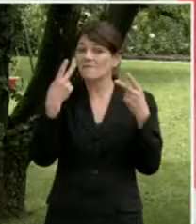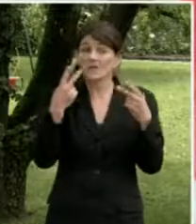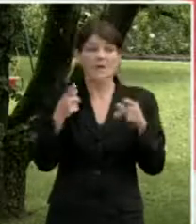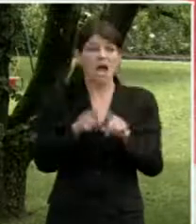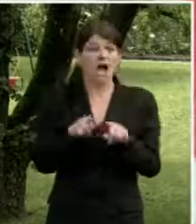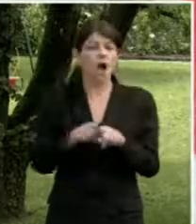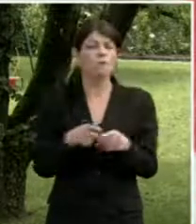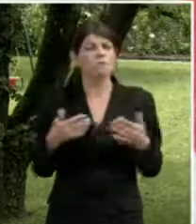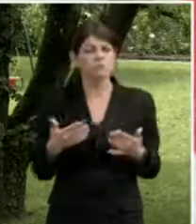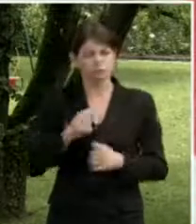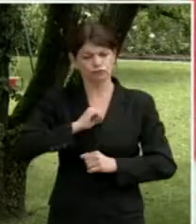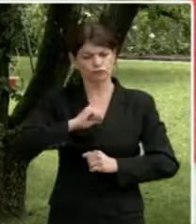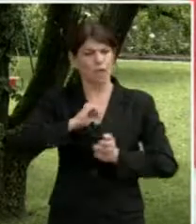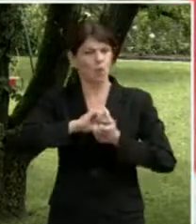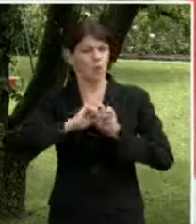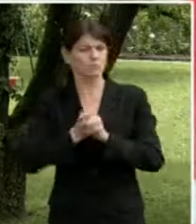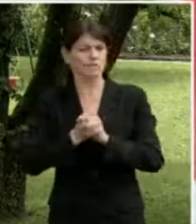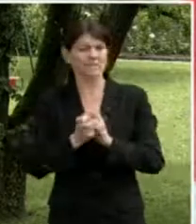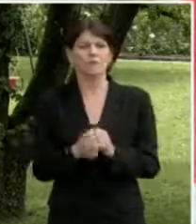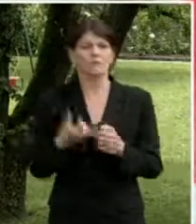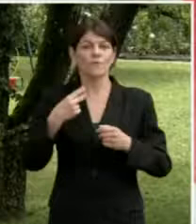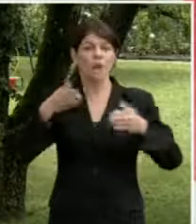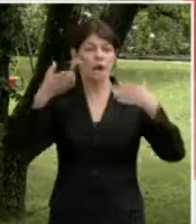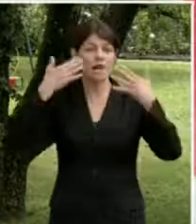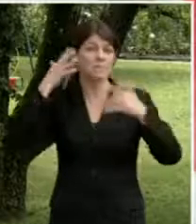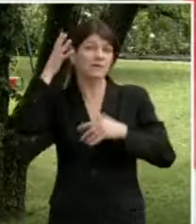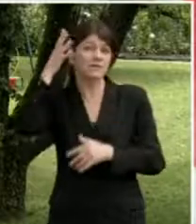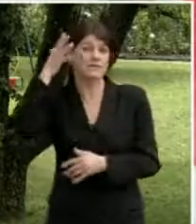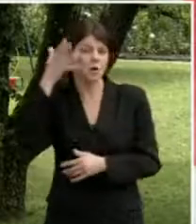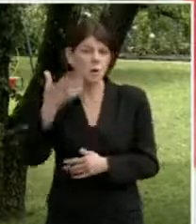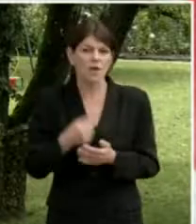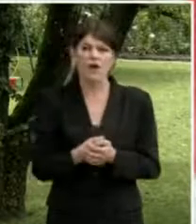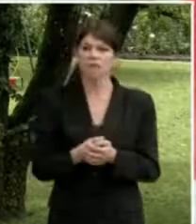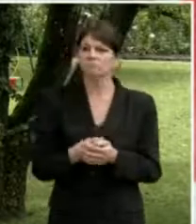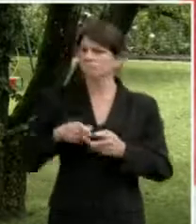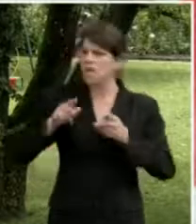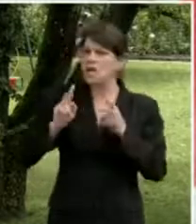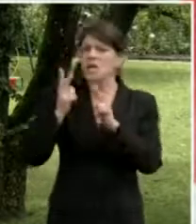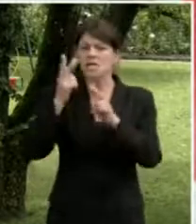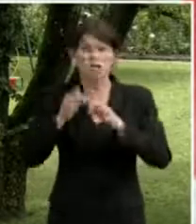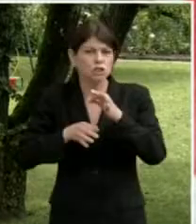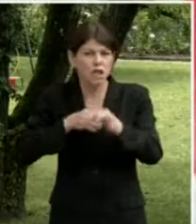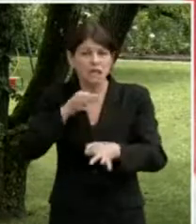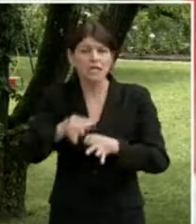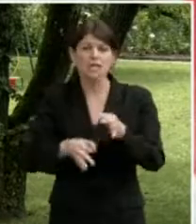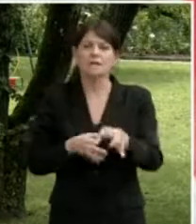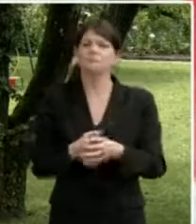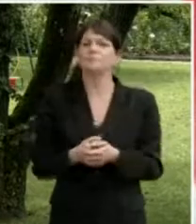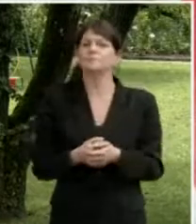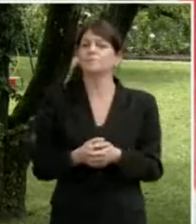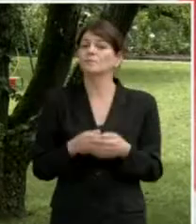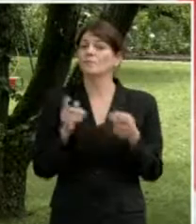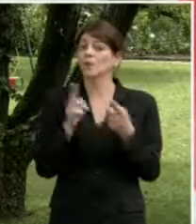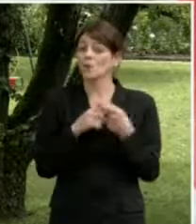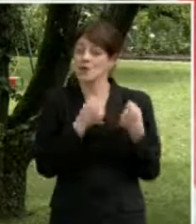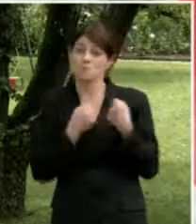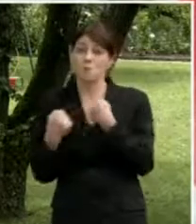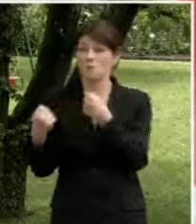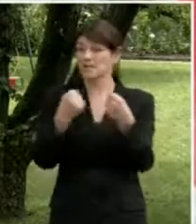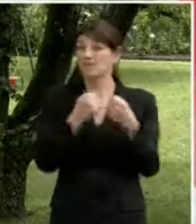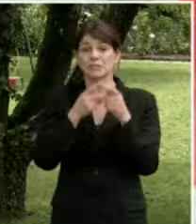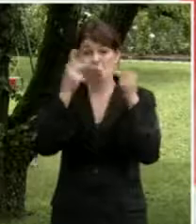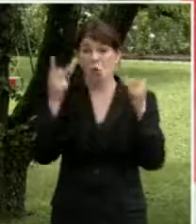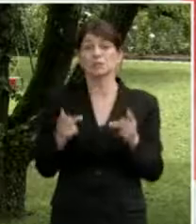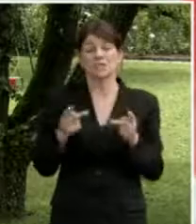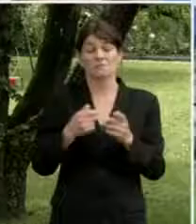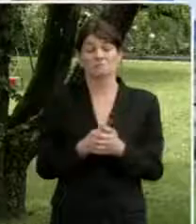auch eine rasche Umsetzung der Klimavision, der Energiestrategie und des